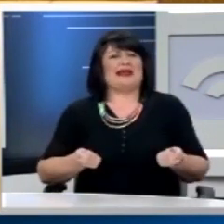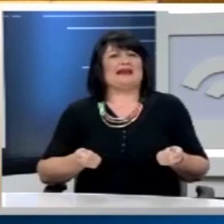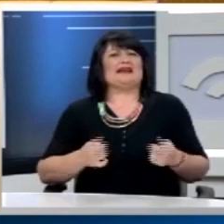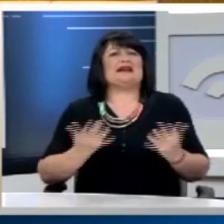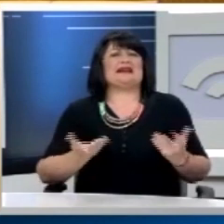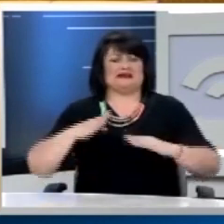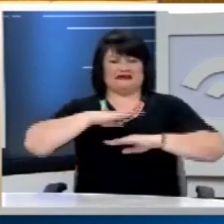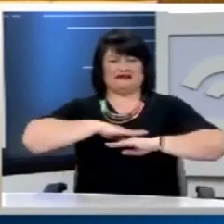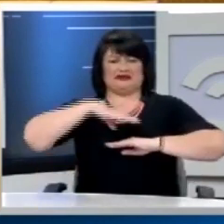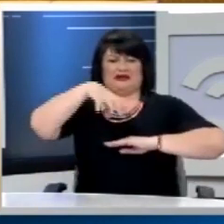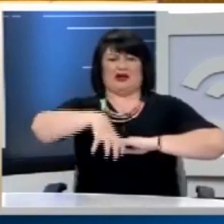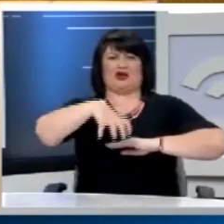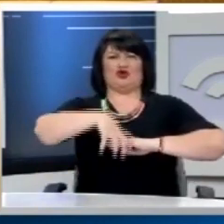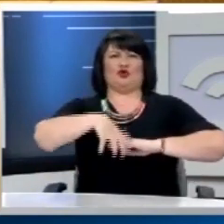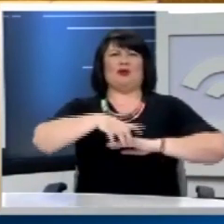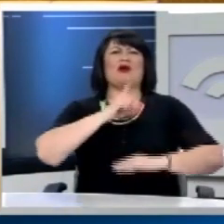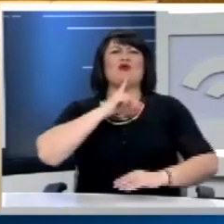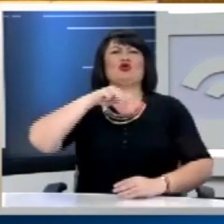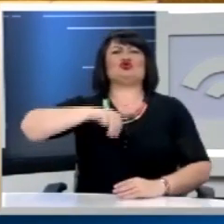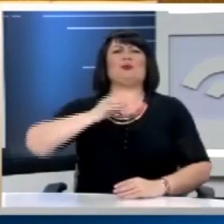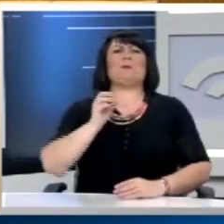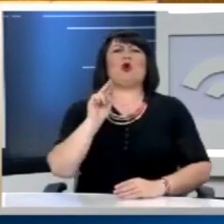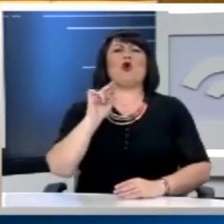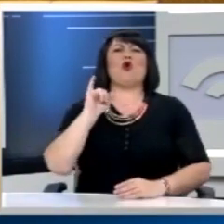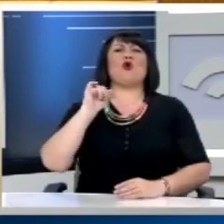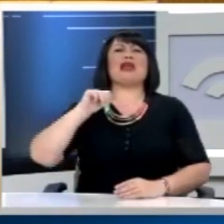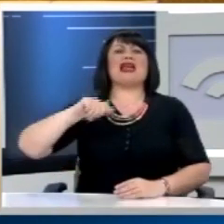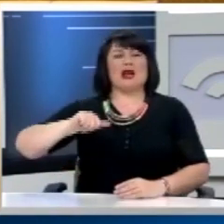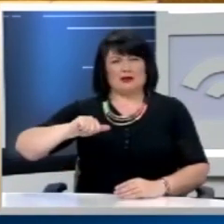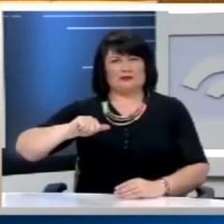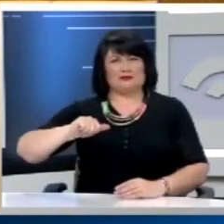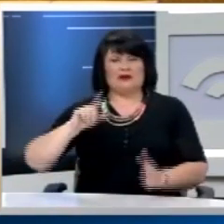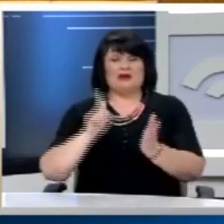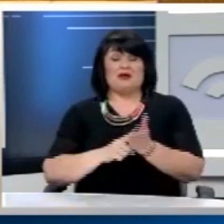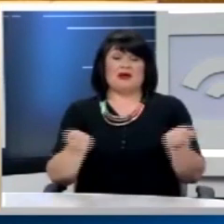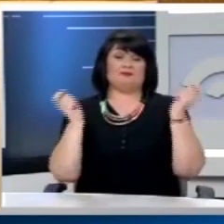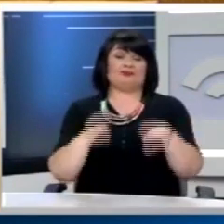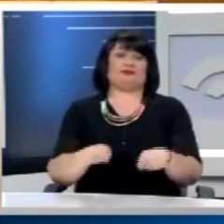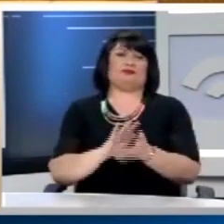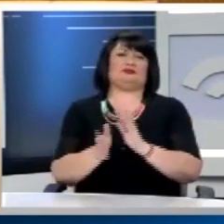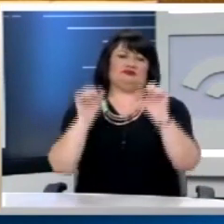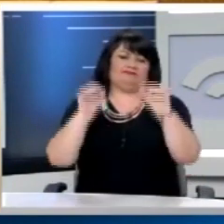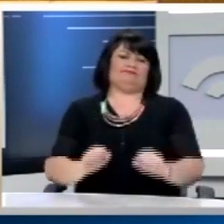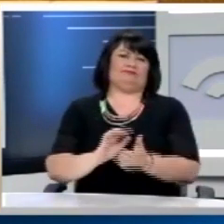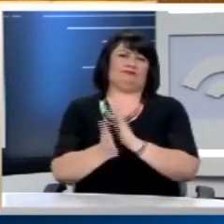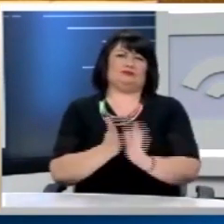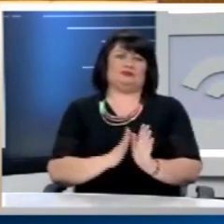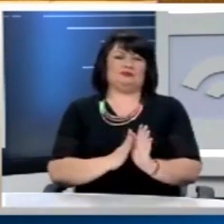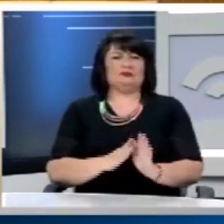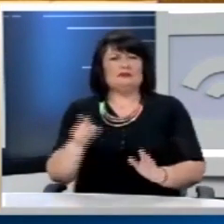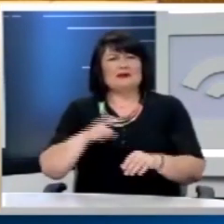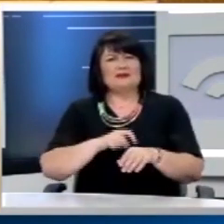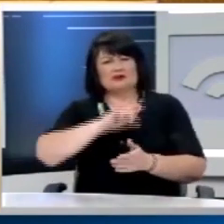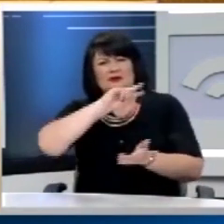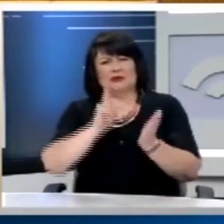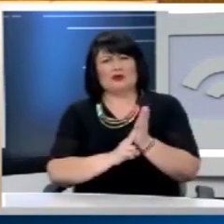τα στρατόπεδα συγκέντρωσης τύπου Μόριας, τα οποία πρέπει να κλείσουν αμέσως. Όπως είναι επίσης η απαγόρευση των